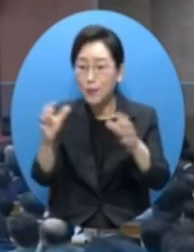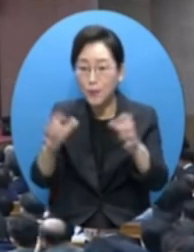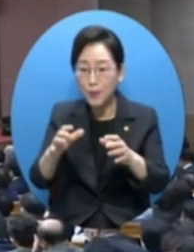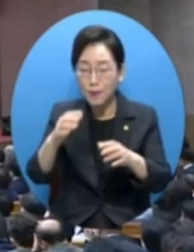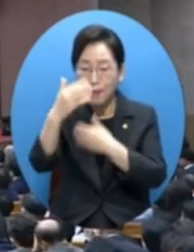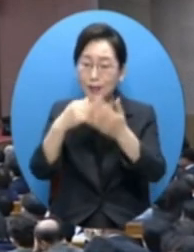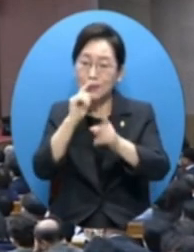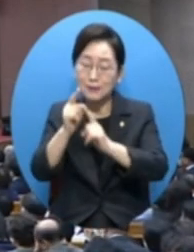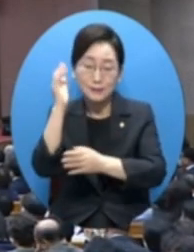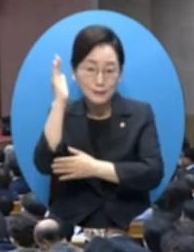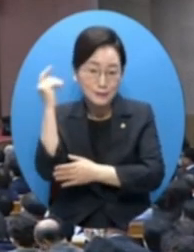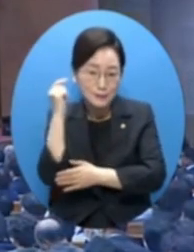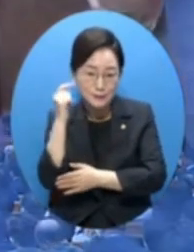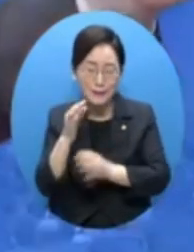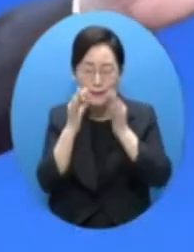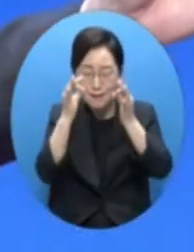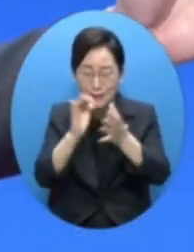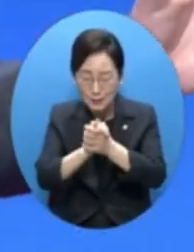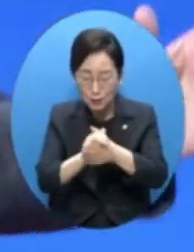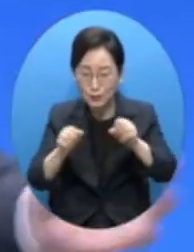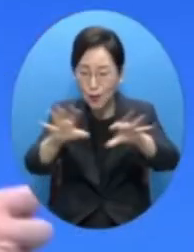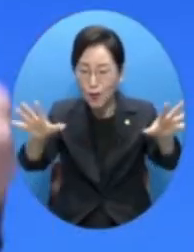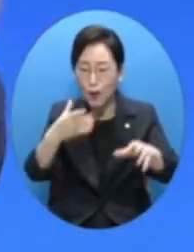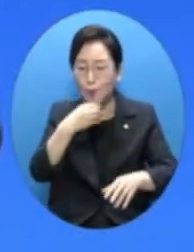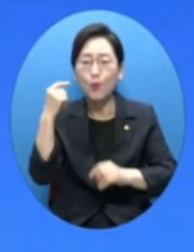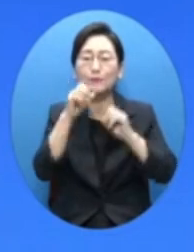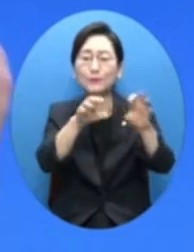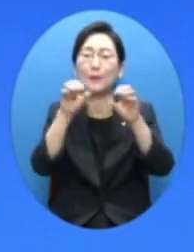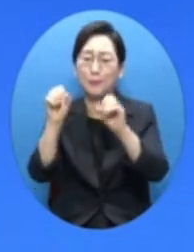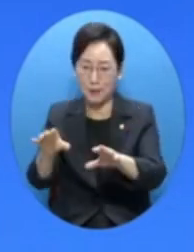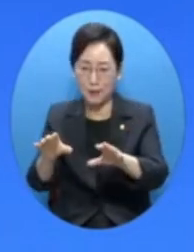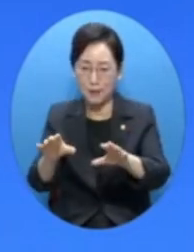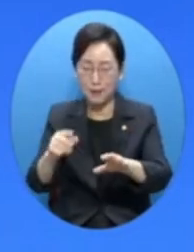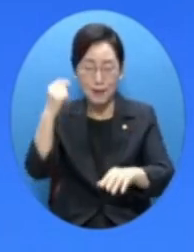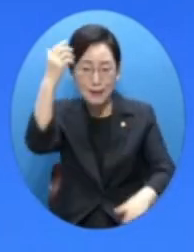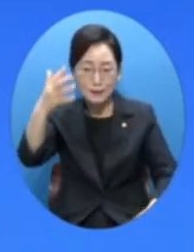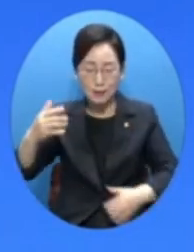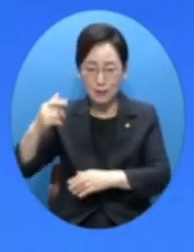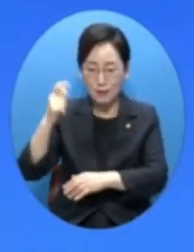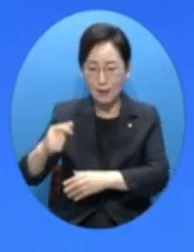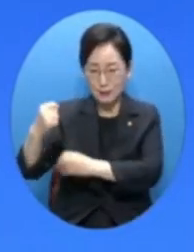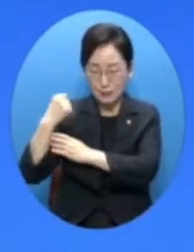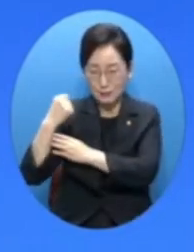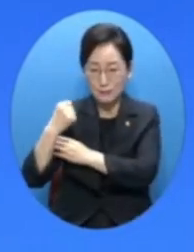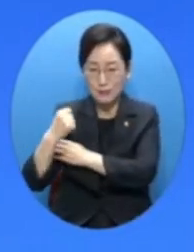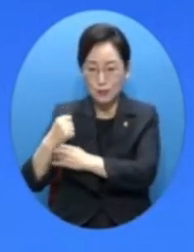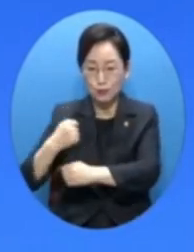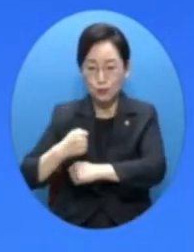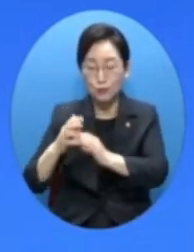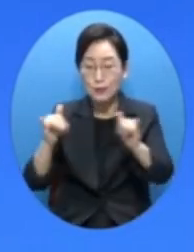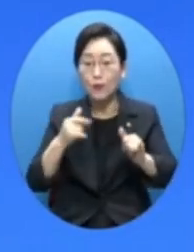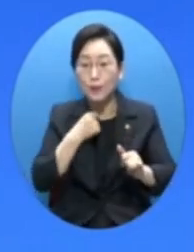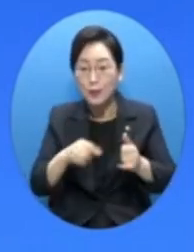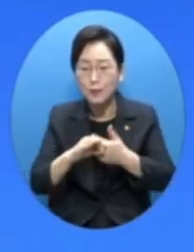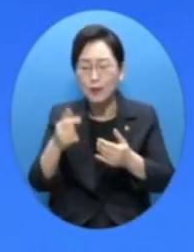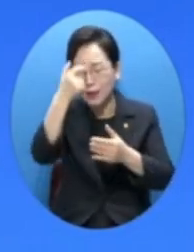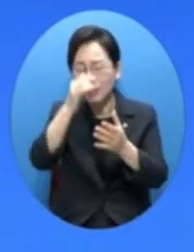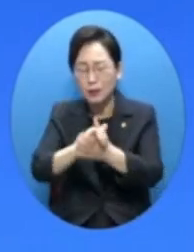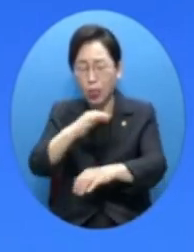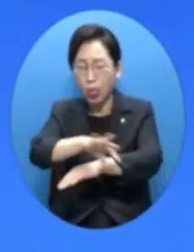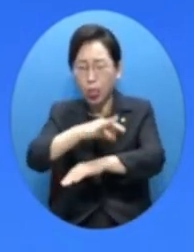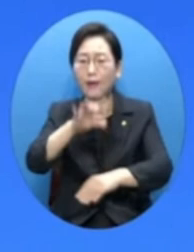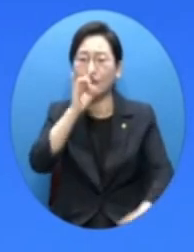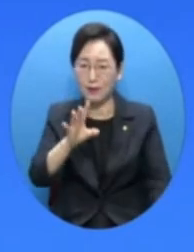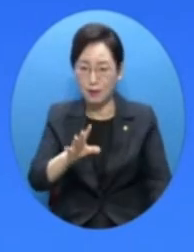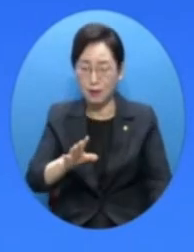듣고 간절히 기도하고 흩어진 복음을 전했습니다. 영적인 강한 군사가 되려면 기도를 소홀히 하면 안 됩니다. 기도하지 않으면 마귀가 우리를